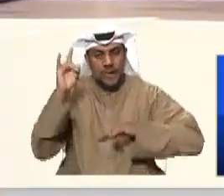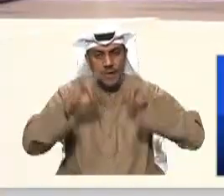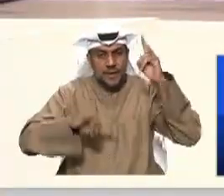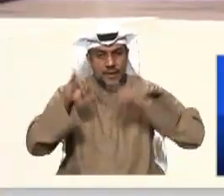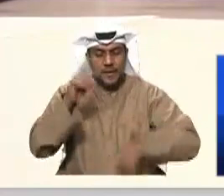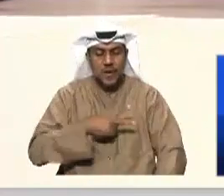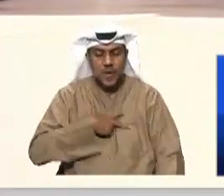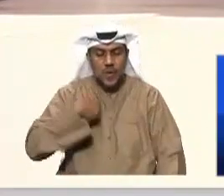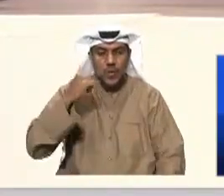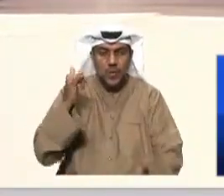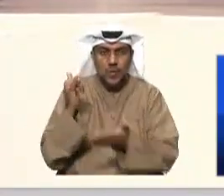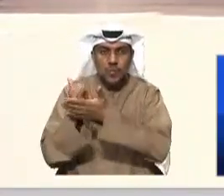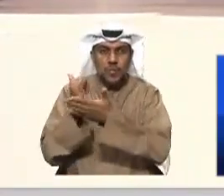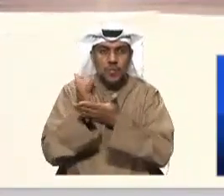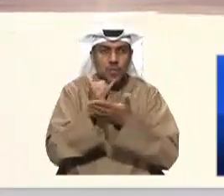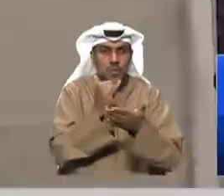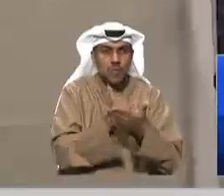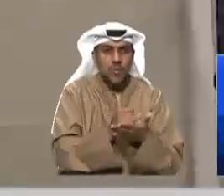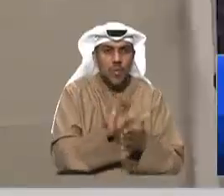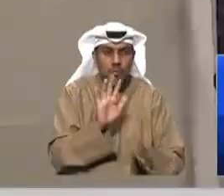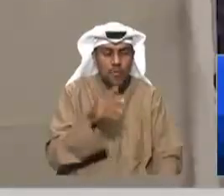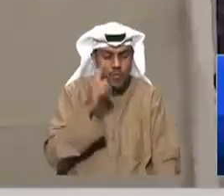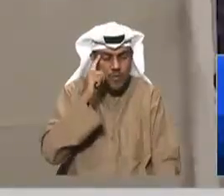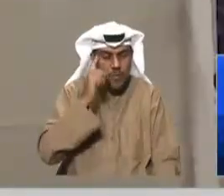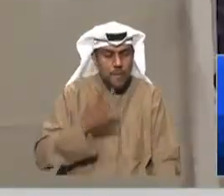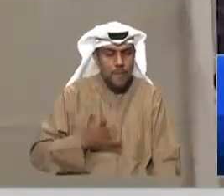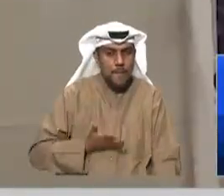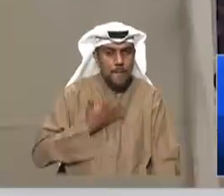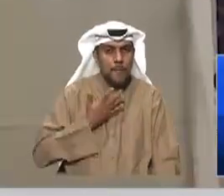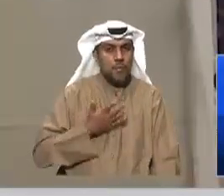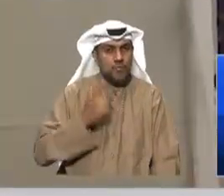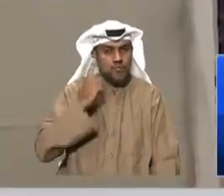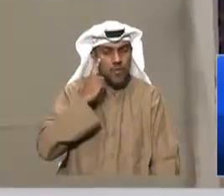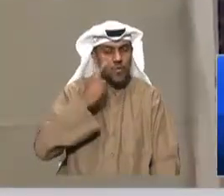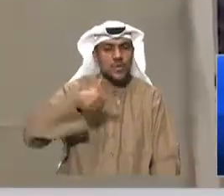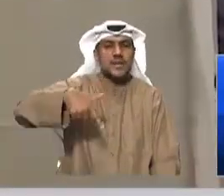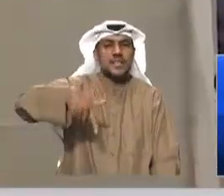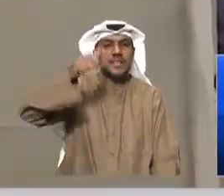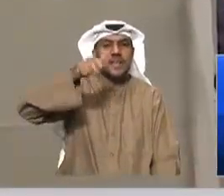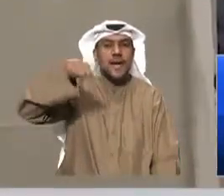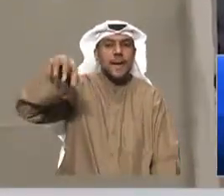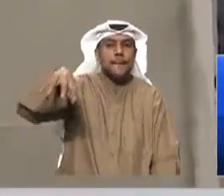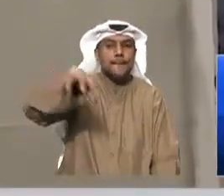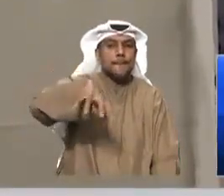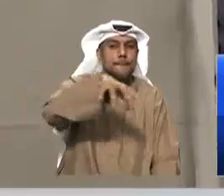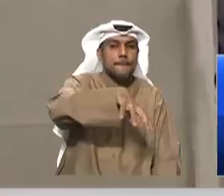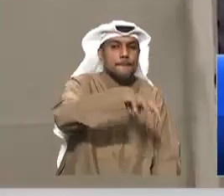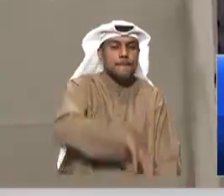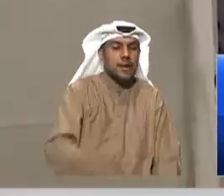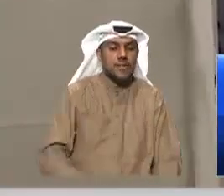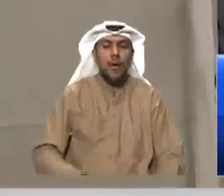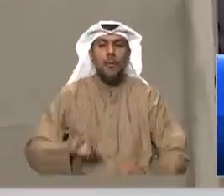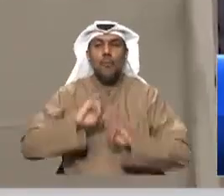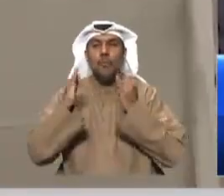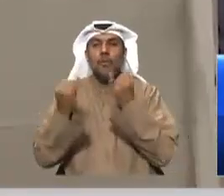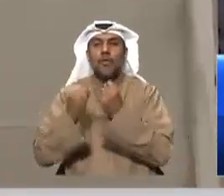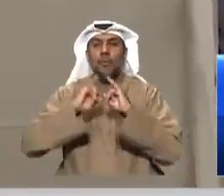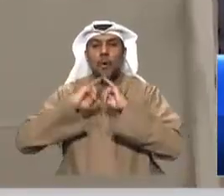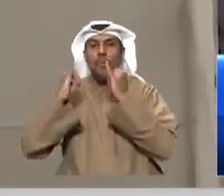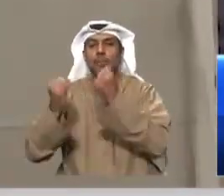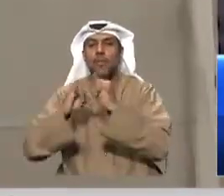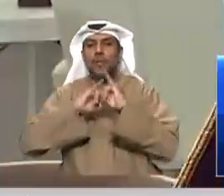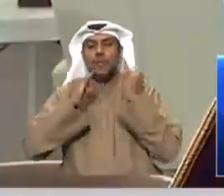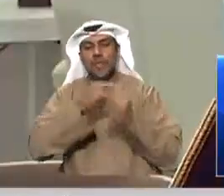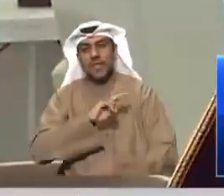الوزراء والمسؤولين رفيعي المستوى من 60 دولة، وحضور ممثلي 10 منظمات إقليمية ودولية.